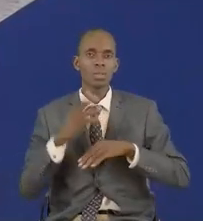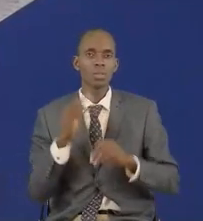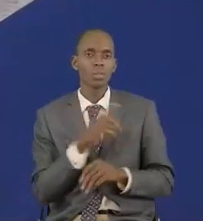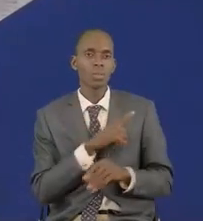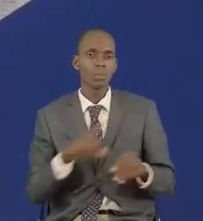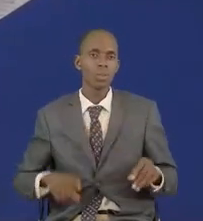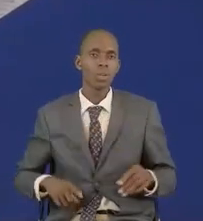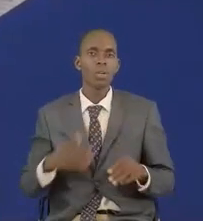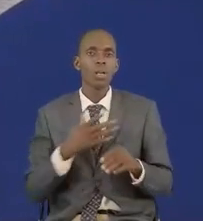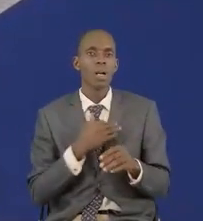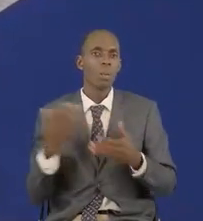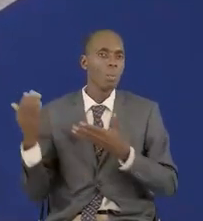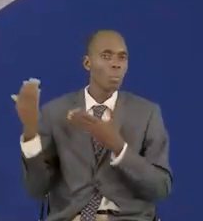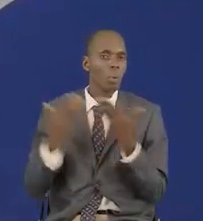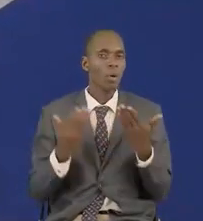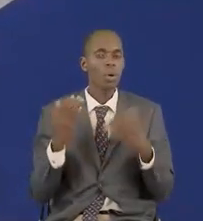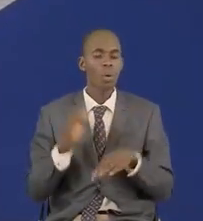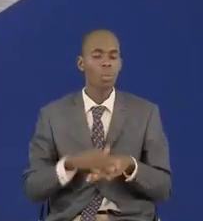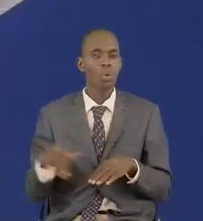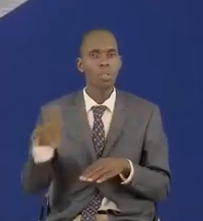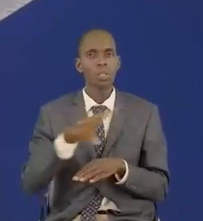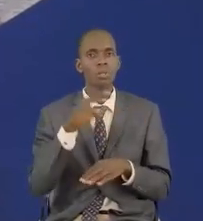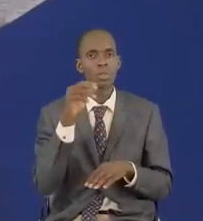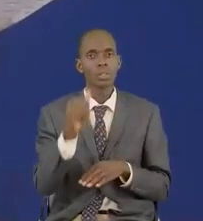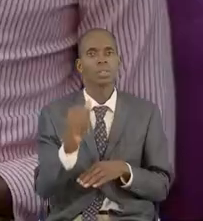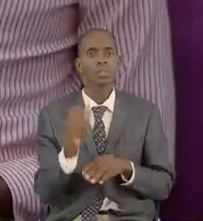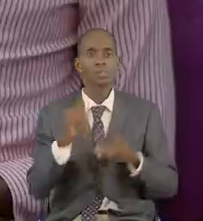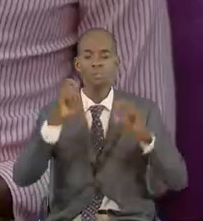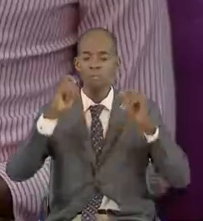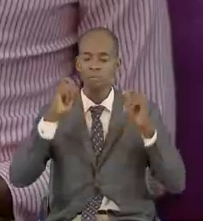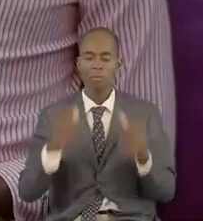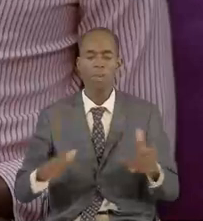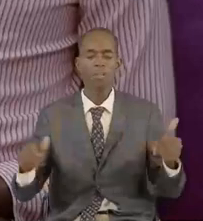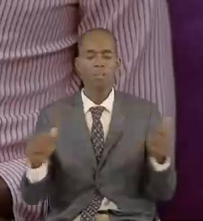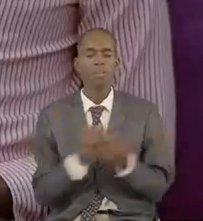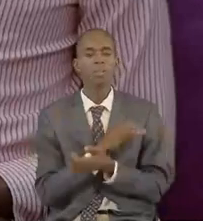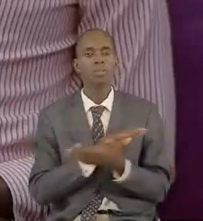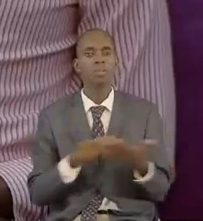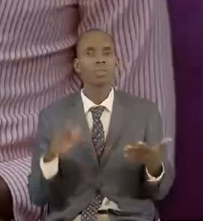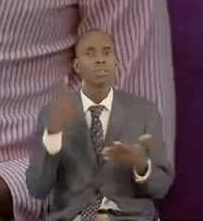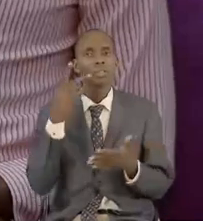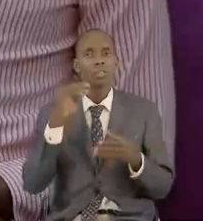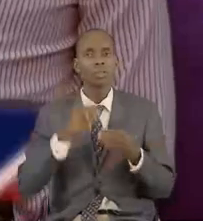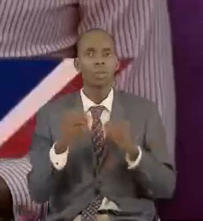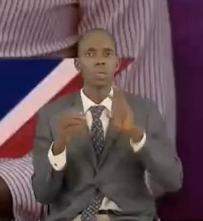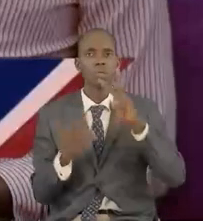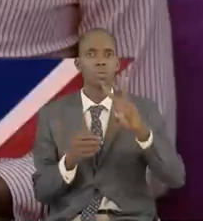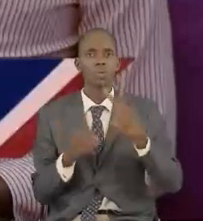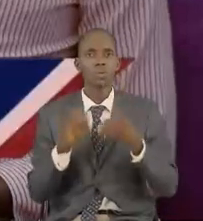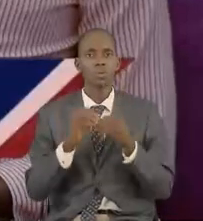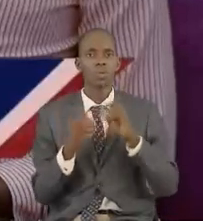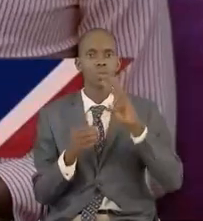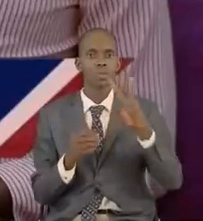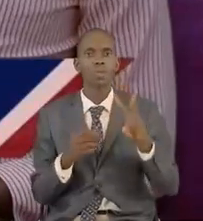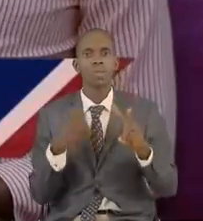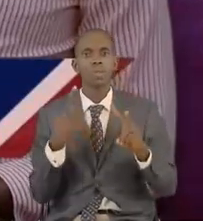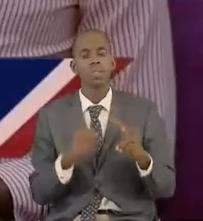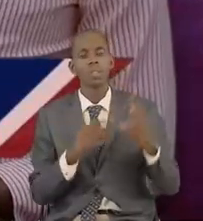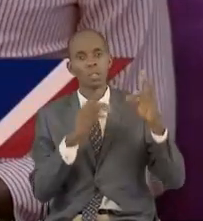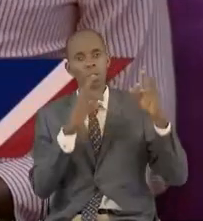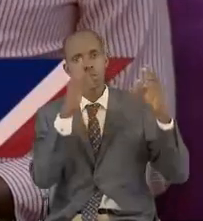rachetés une ruine soudaine voyons la deuxième partie si c'est le